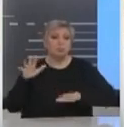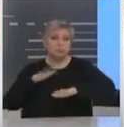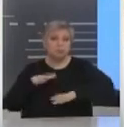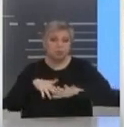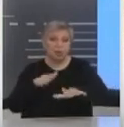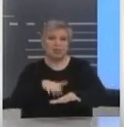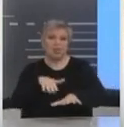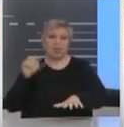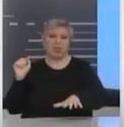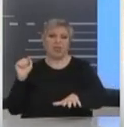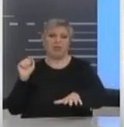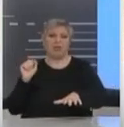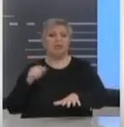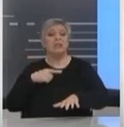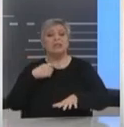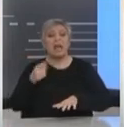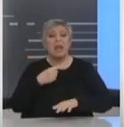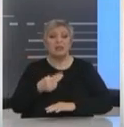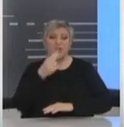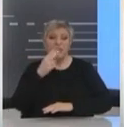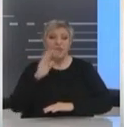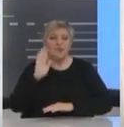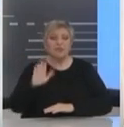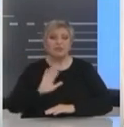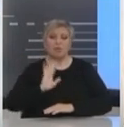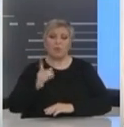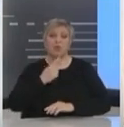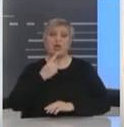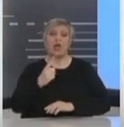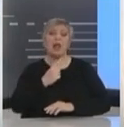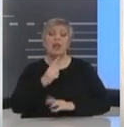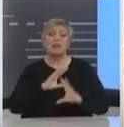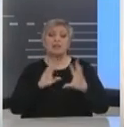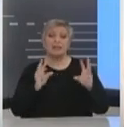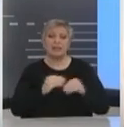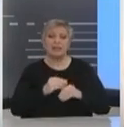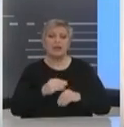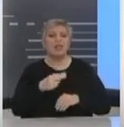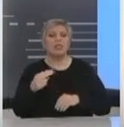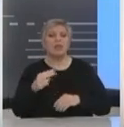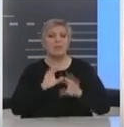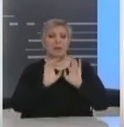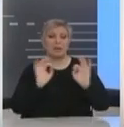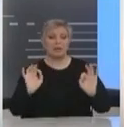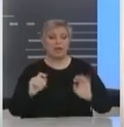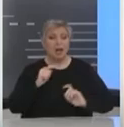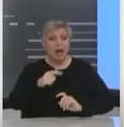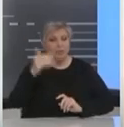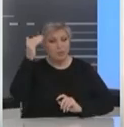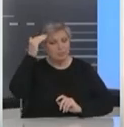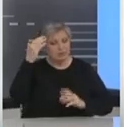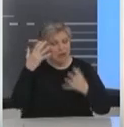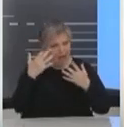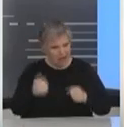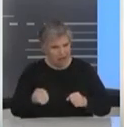συλλαλητήρια και λέγατε φασίστες όσους μιλούσαν για τη Μακεδονία. Τα σχέδιά σας δεν θα περάσουν. Η Χρυσή Αυγή